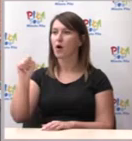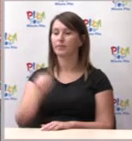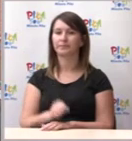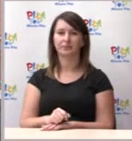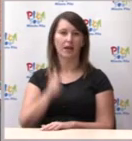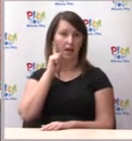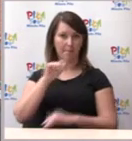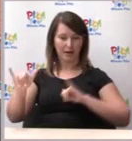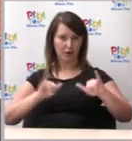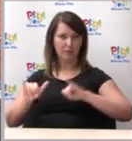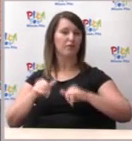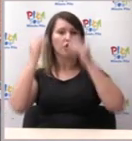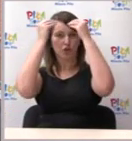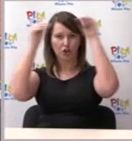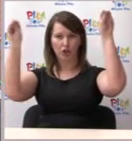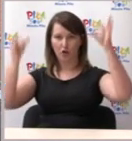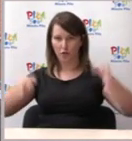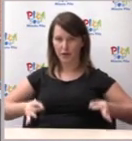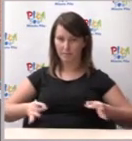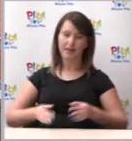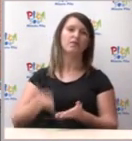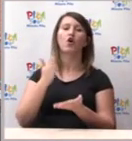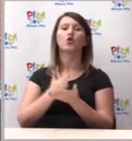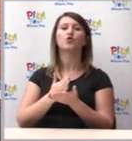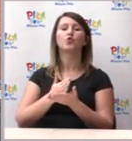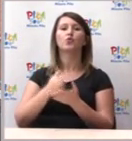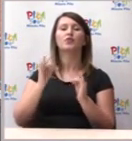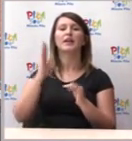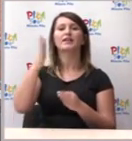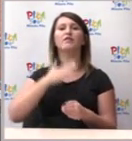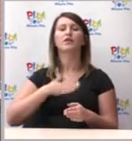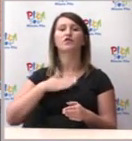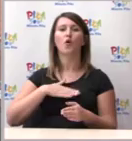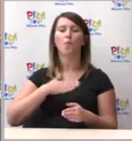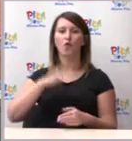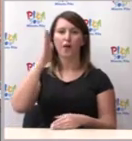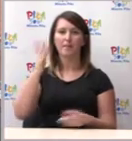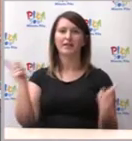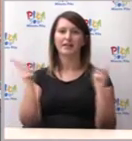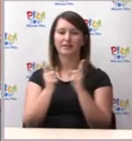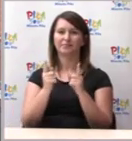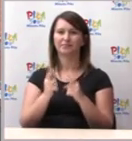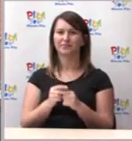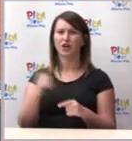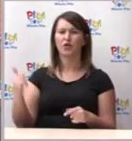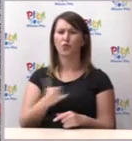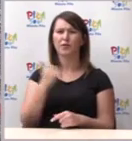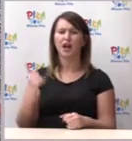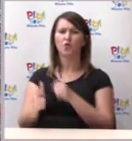Panie przewodniczący, szanowni państwo. Już w najbliższą sobotę obchodzić będziemy jubileusz 70-lecia